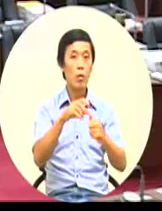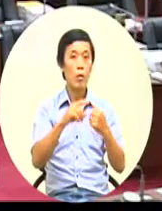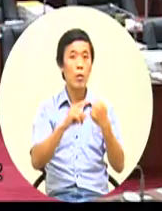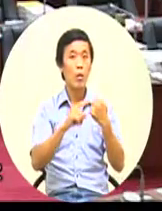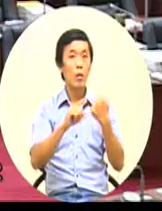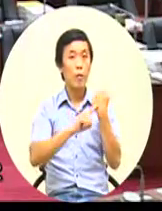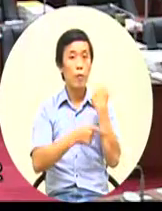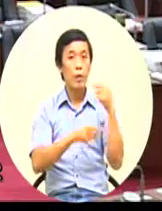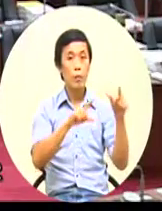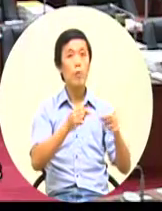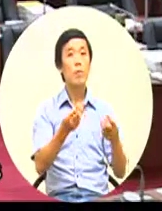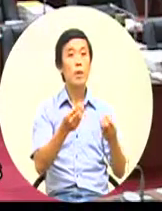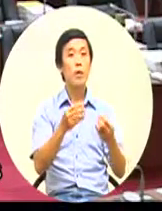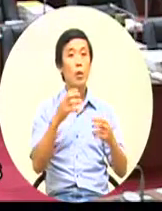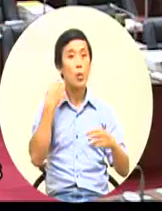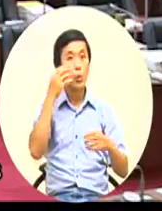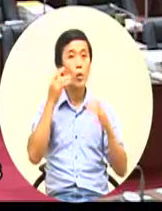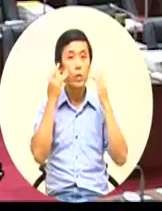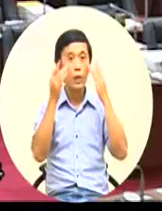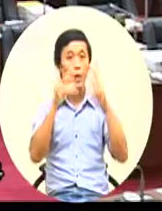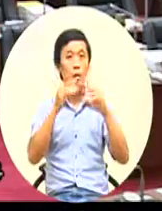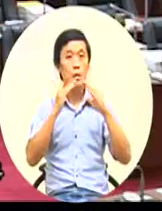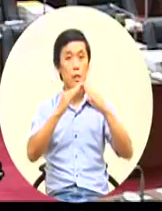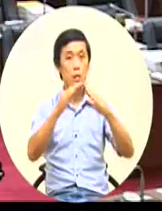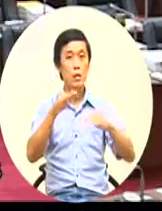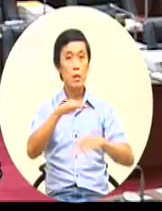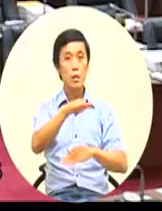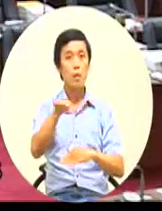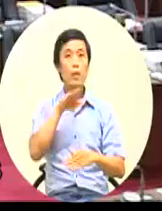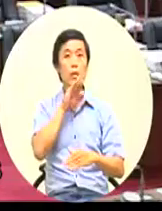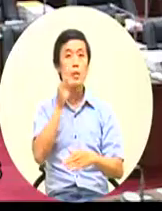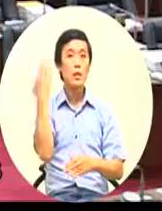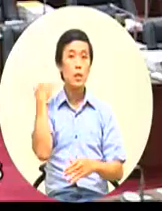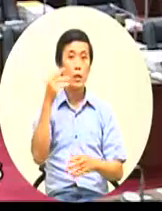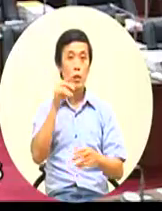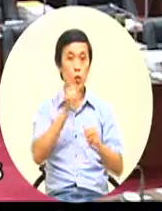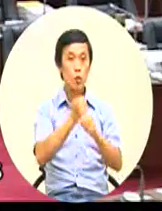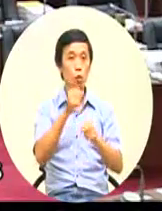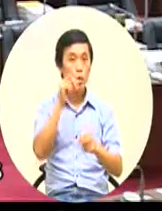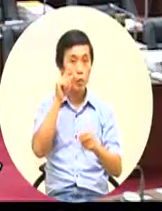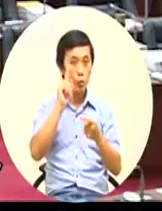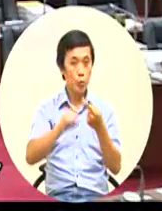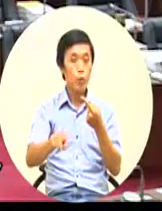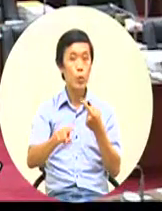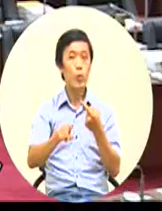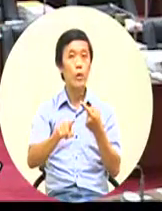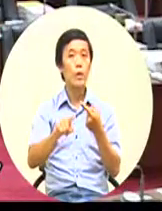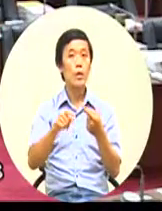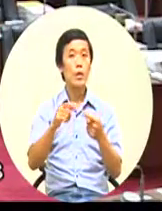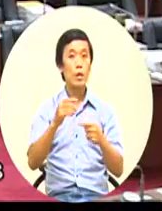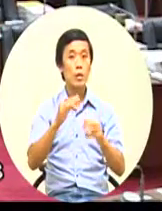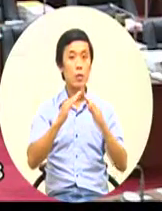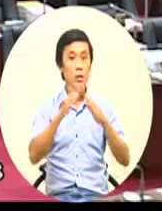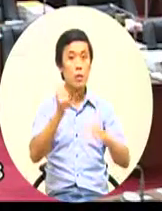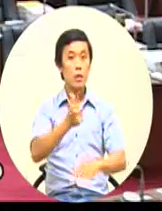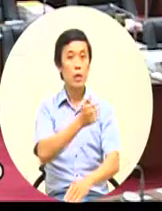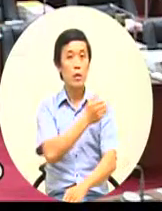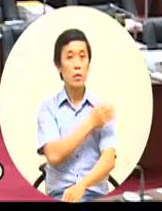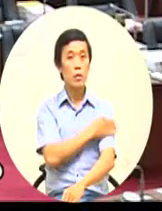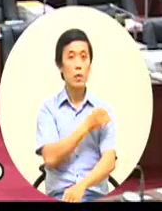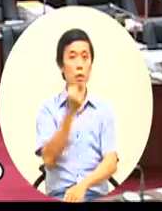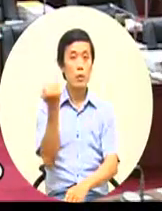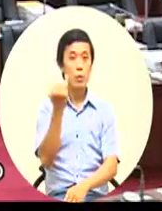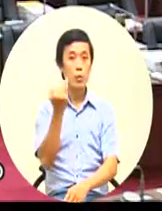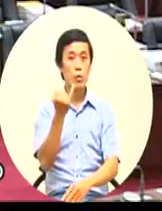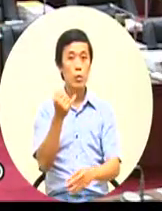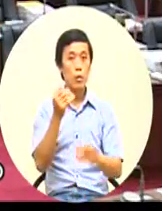菜市场上都是当时候不当的行为啊。陈菊市长呢，用很大的耐心呢，一再处理，一再处理，当然